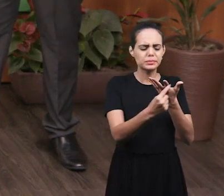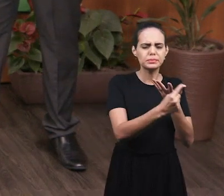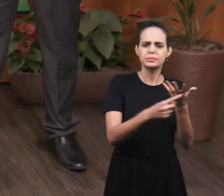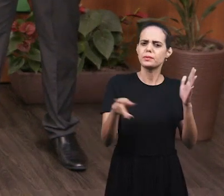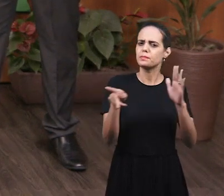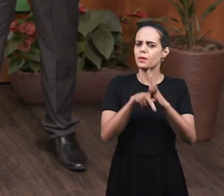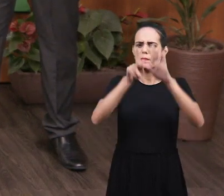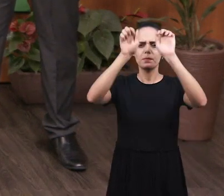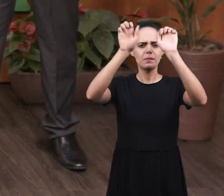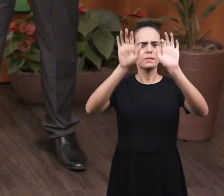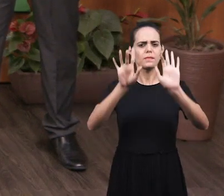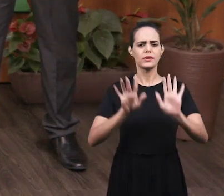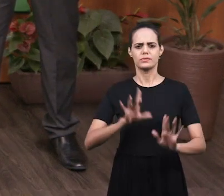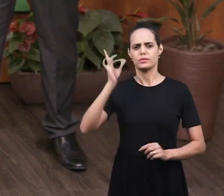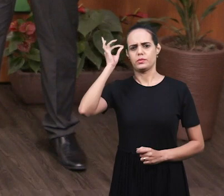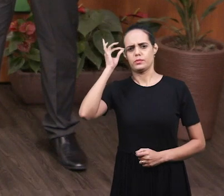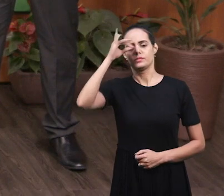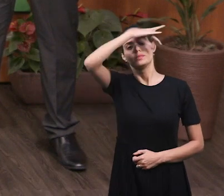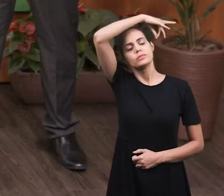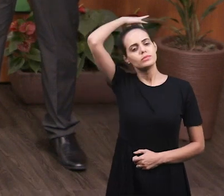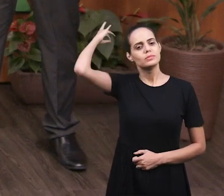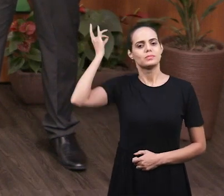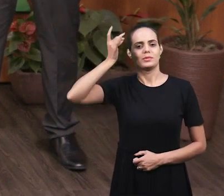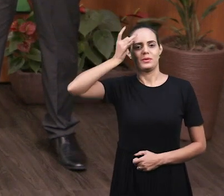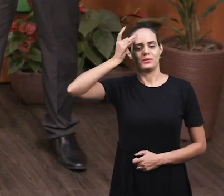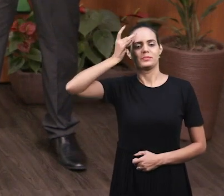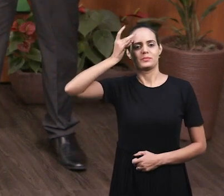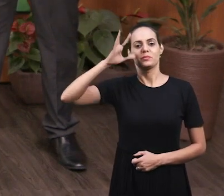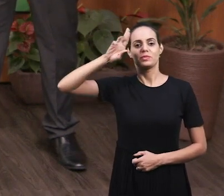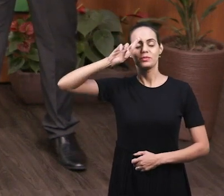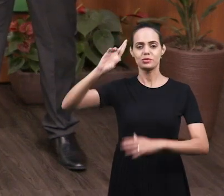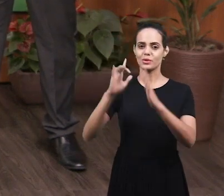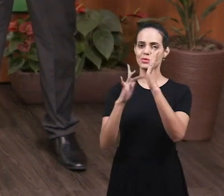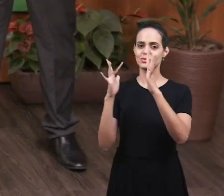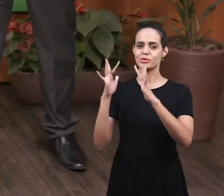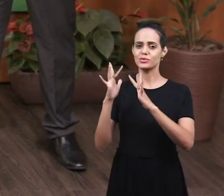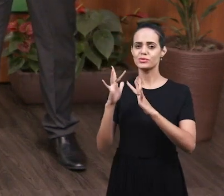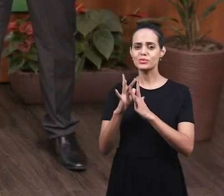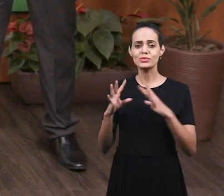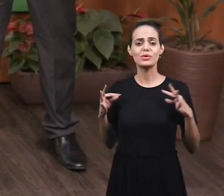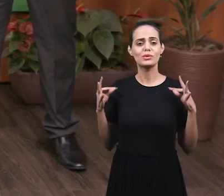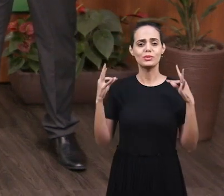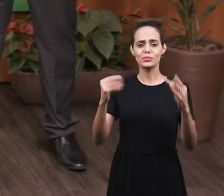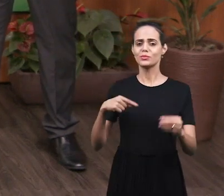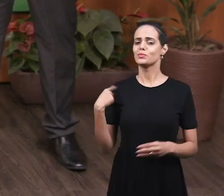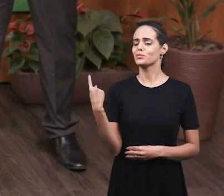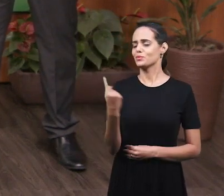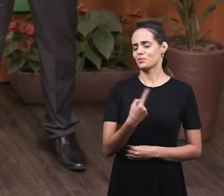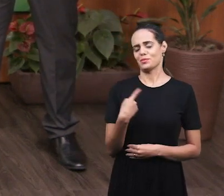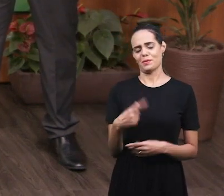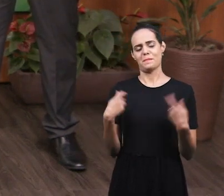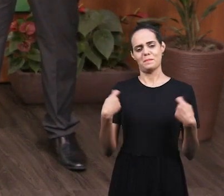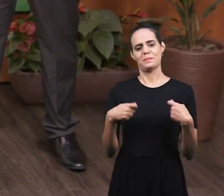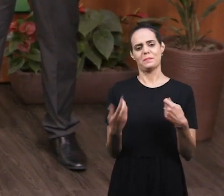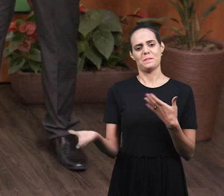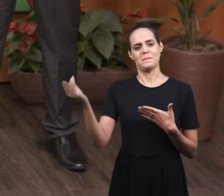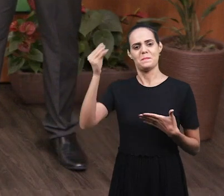bénédictions spirituelles. Le Seigneur Jésus est tout ce dont nous avons